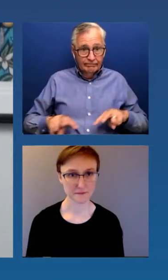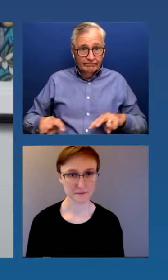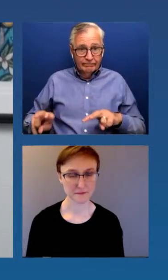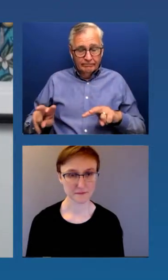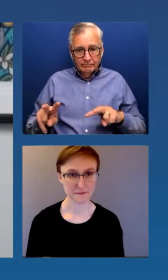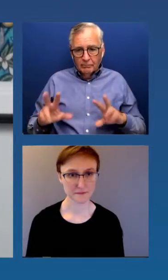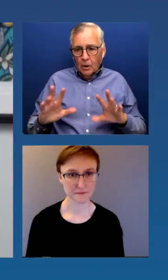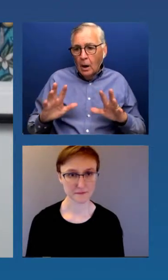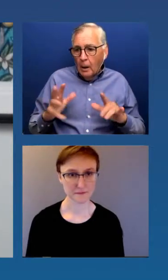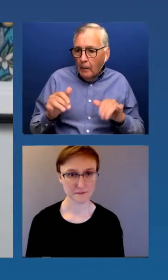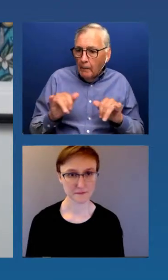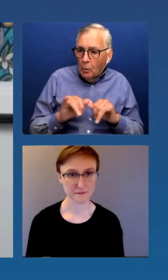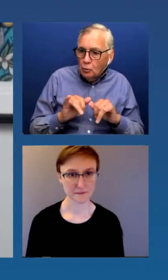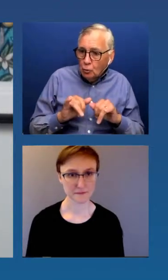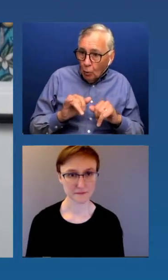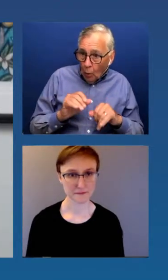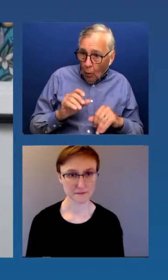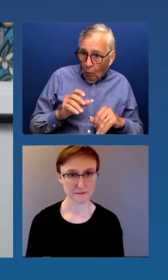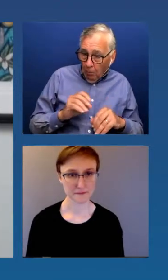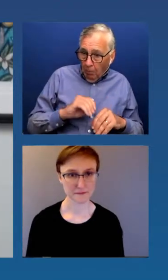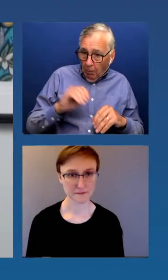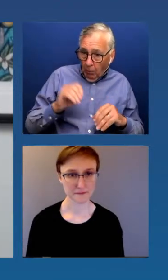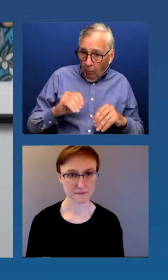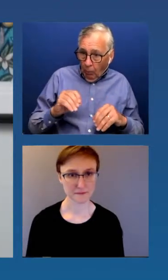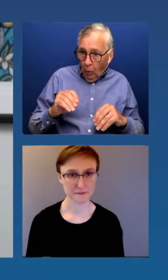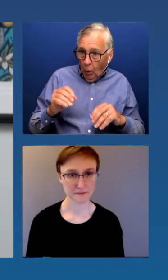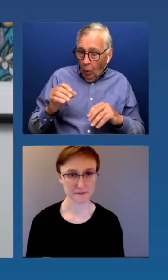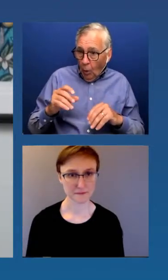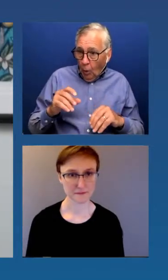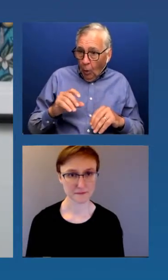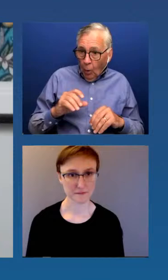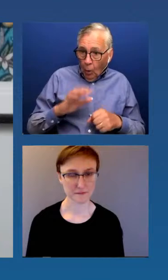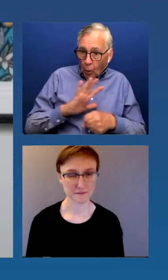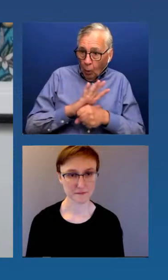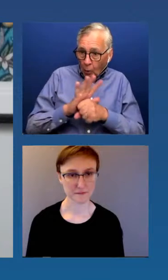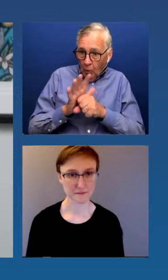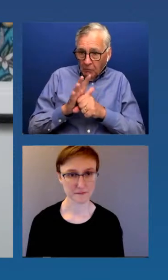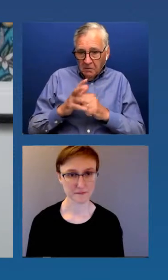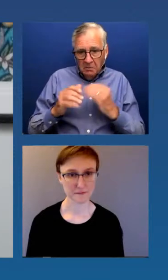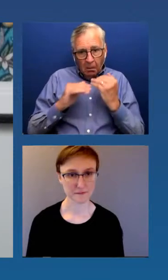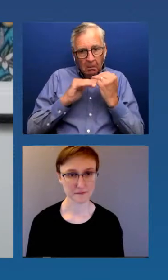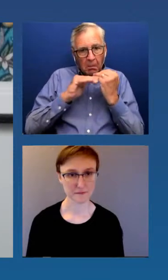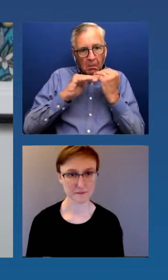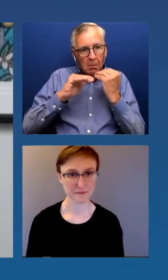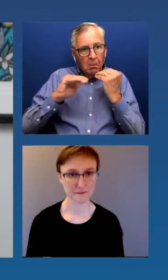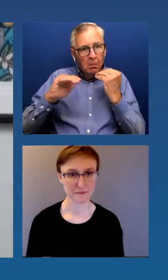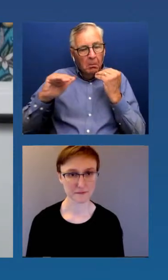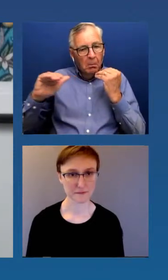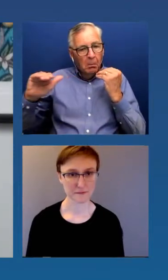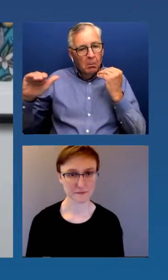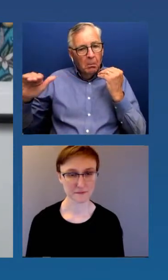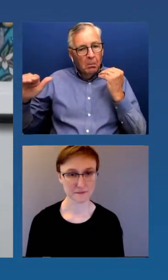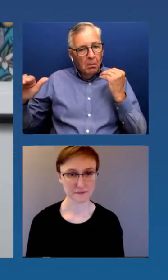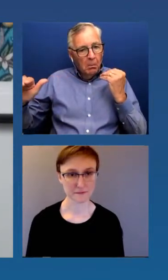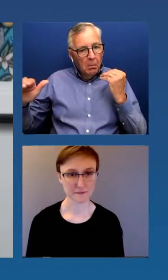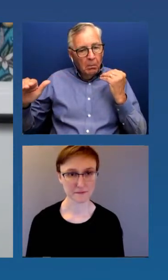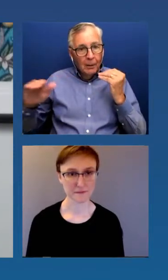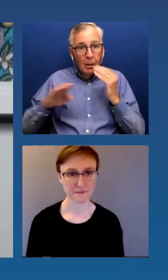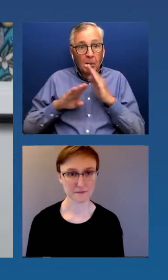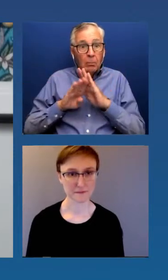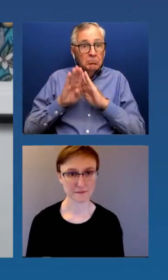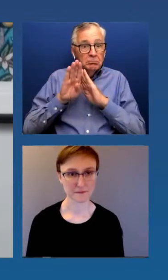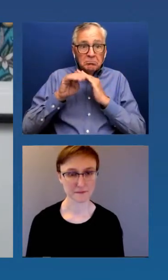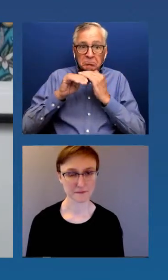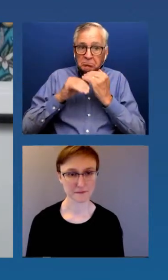mesure de COVID dans notre lot usé, c'est presque stable, ça diminue, ça augmente, ça diminue,